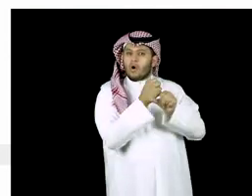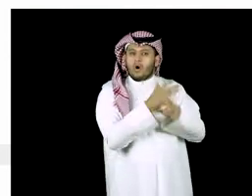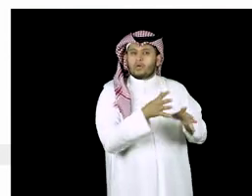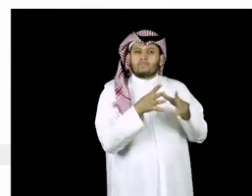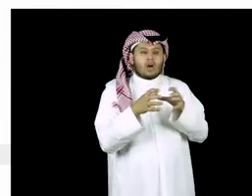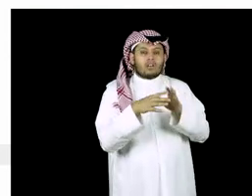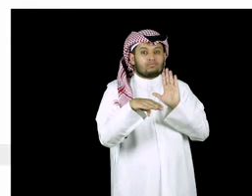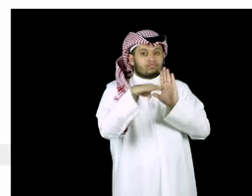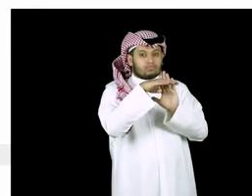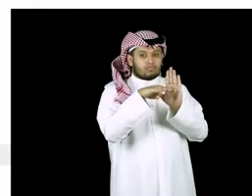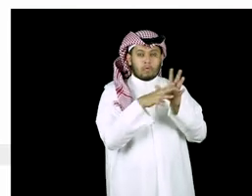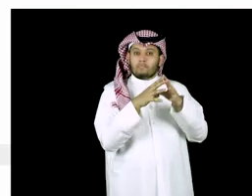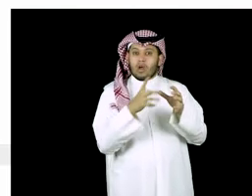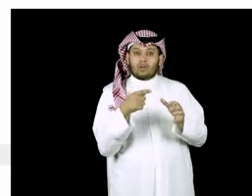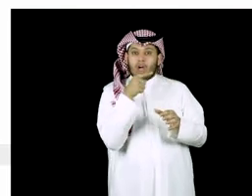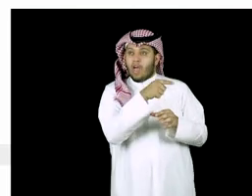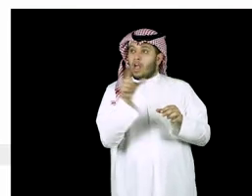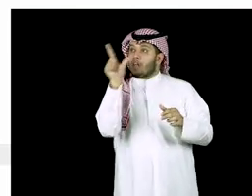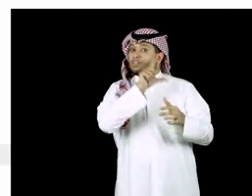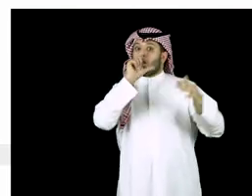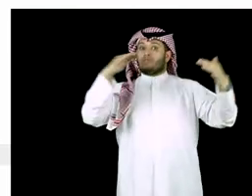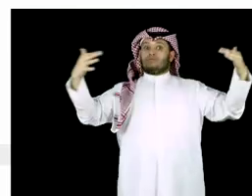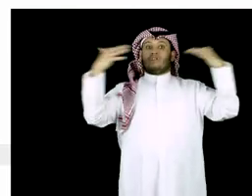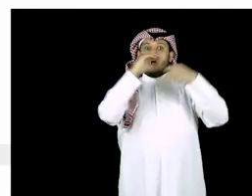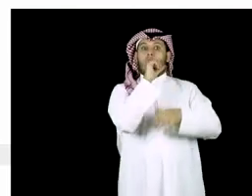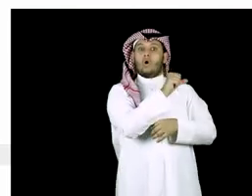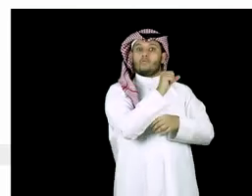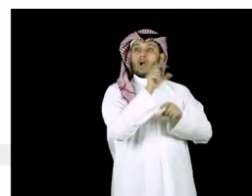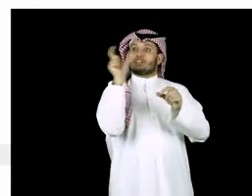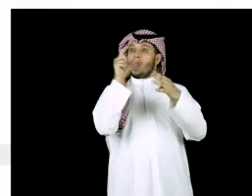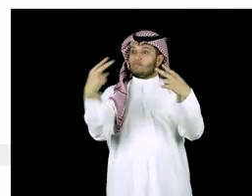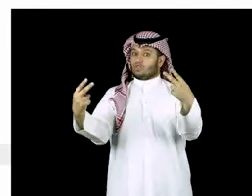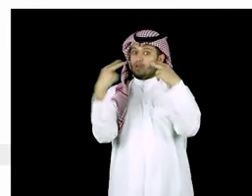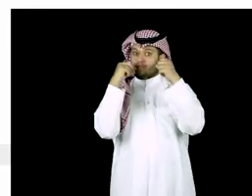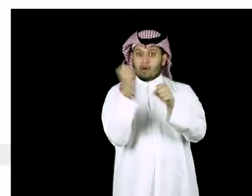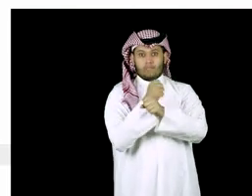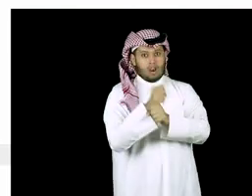تنضبط بأنهم لا يظهرون شعائرهم.